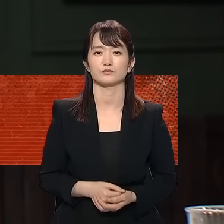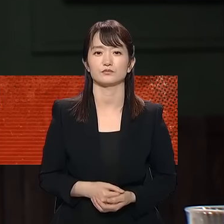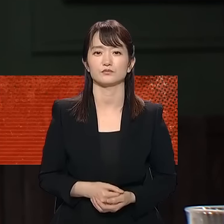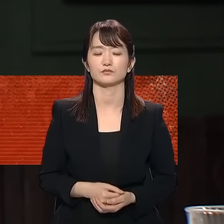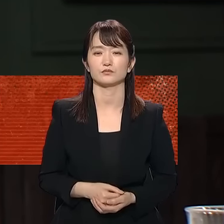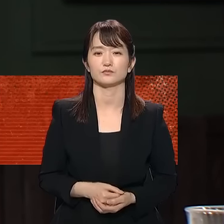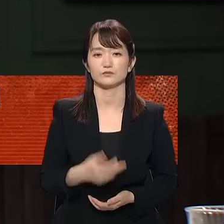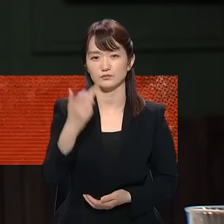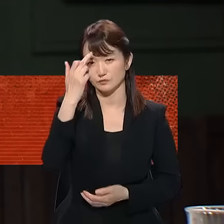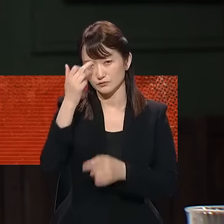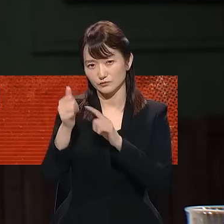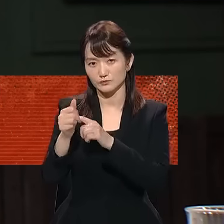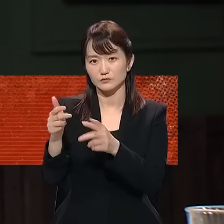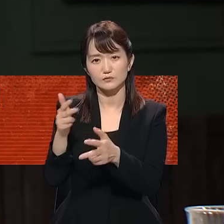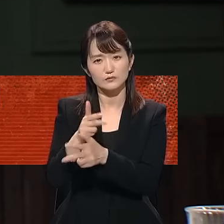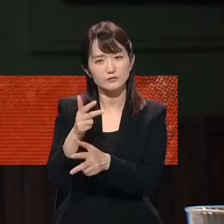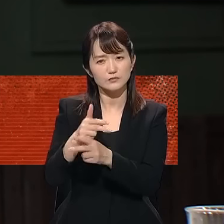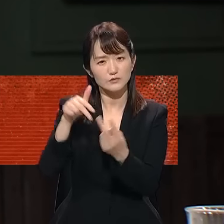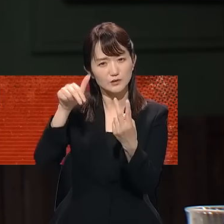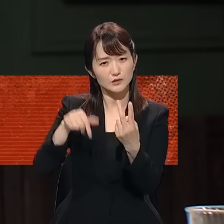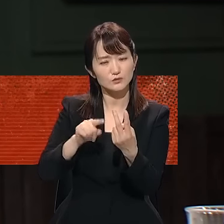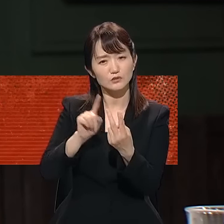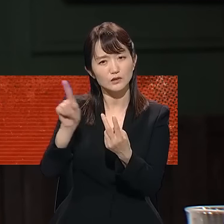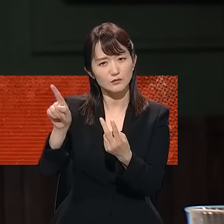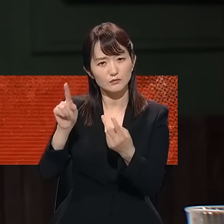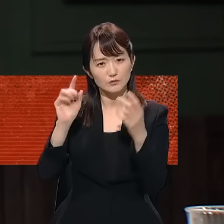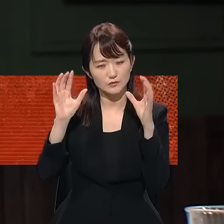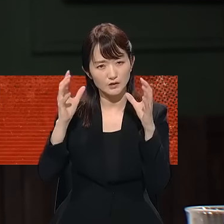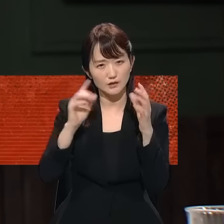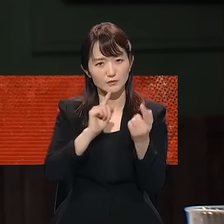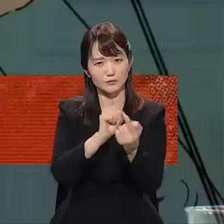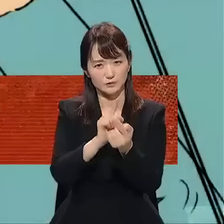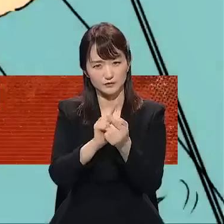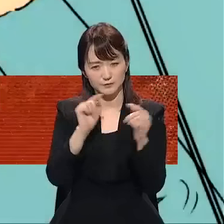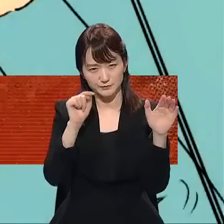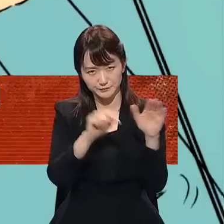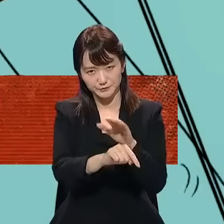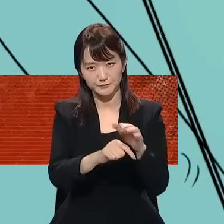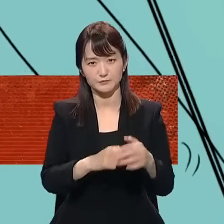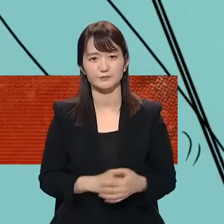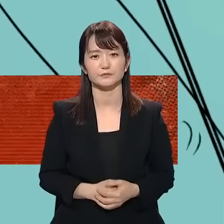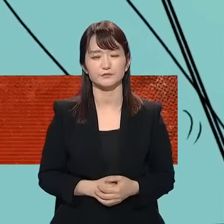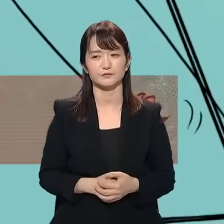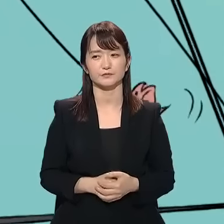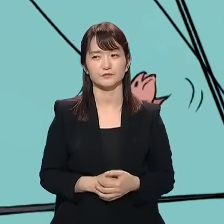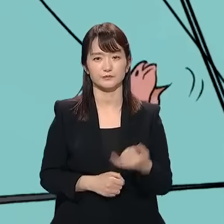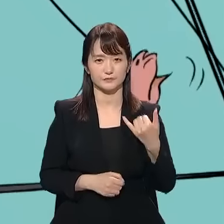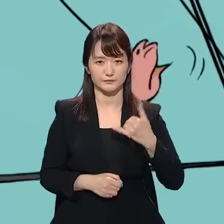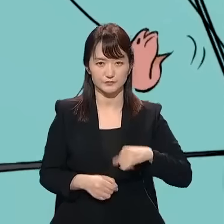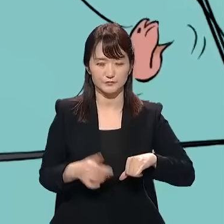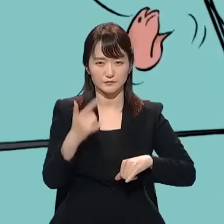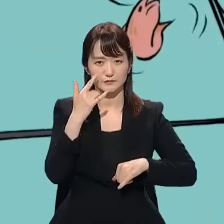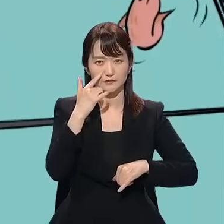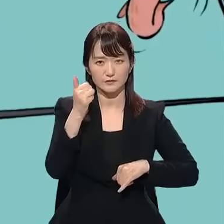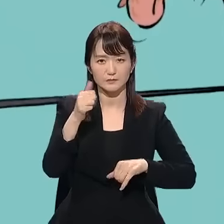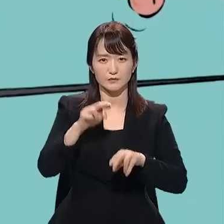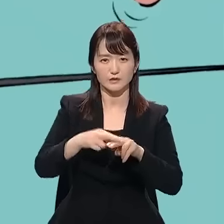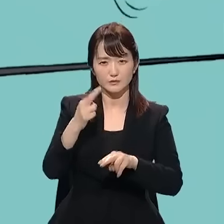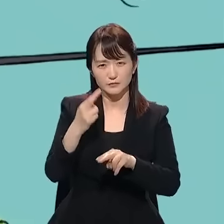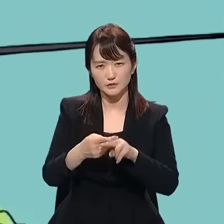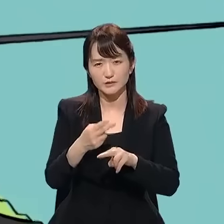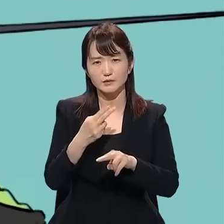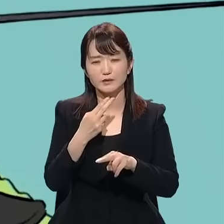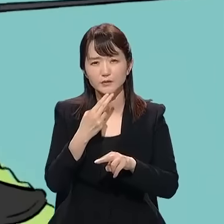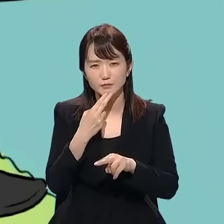그러면서 또 최씨는 매주 혹은 2주에 한 번씩 아이들을 꼭 보러 갔다고 하는데요이 아이들에게 최대한 아빠의 빈자리가 느껴지지 않도록